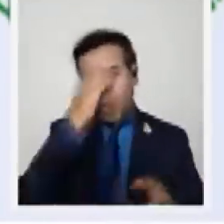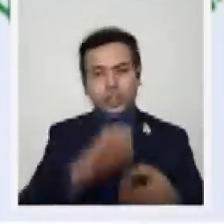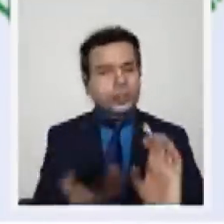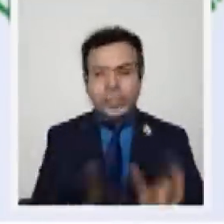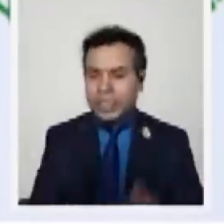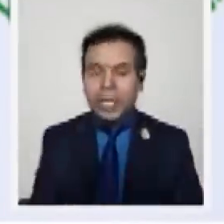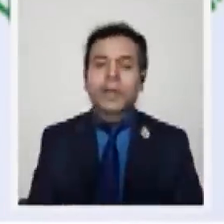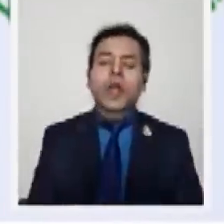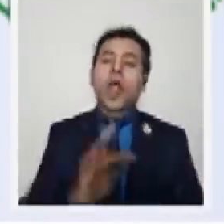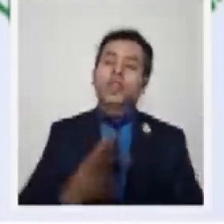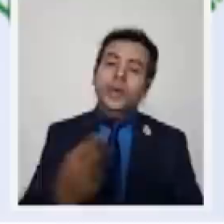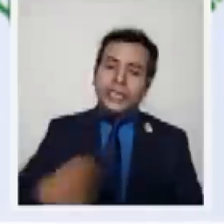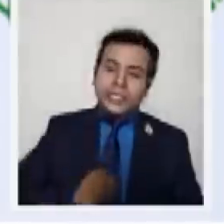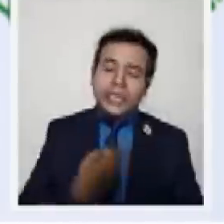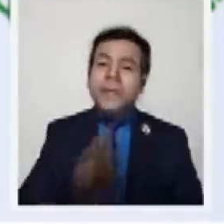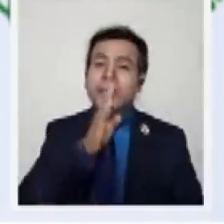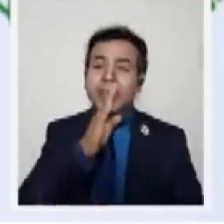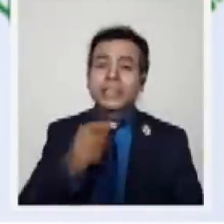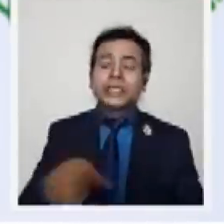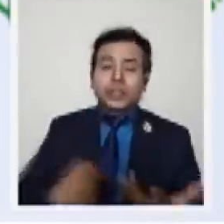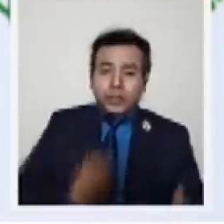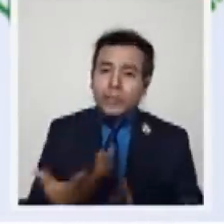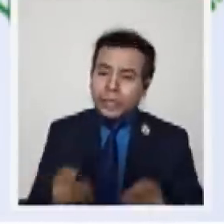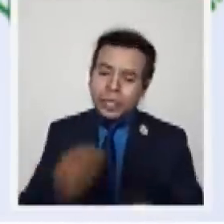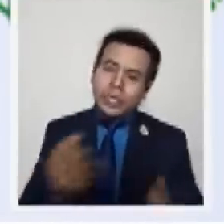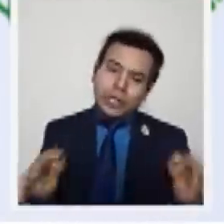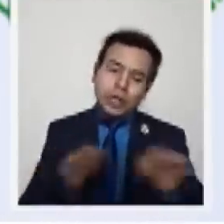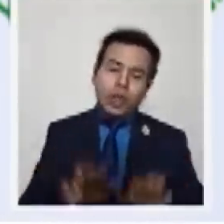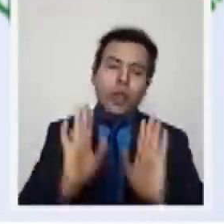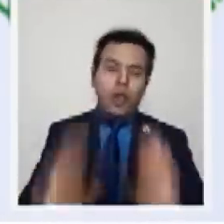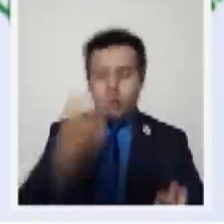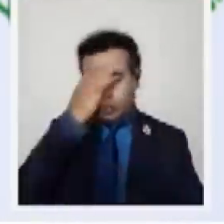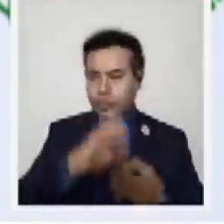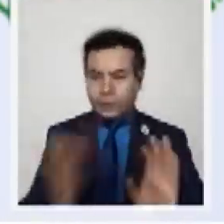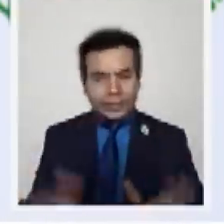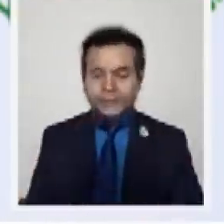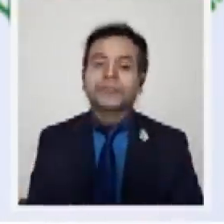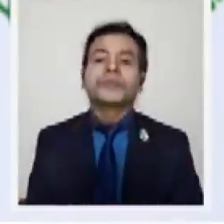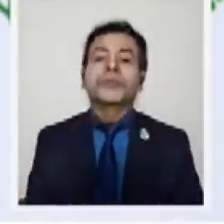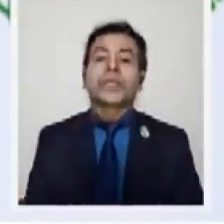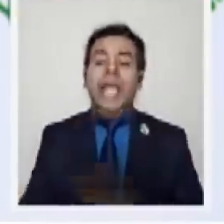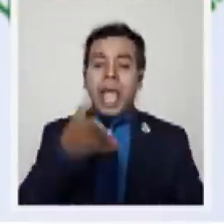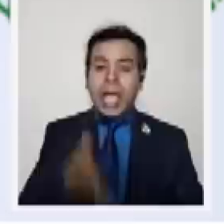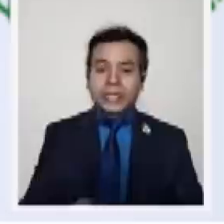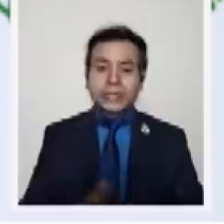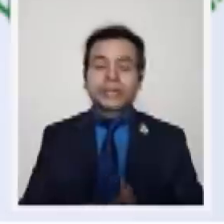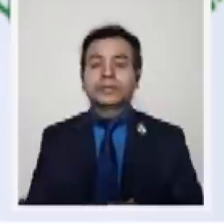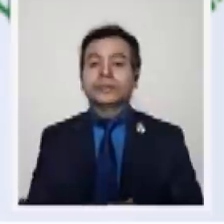নেওয়ার কোনো দরকার নেই। এটা পারিবারিকভাবেই পারিবারিক কবরস্থানেই দাফন করা যাবে এবং অন্যদের অন্য ধর্মের জন্য সৎকার করা